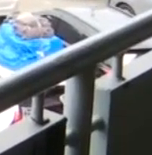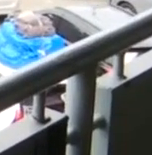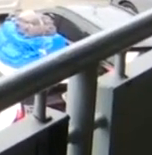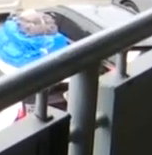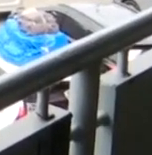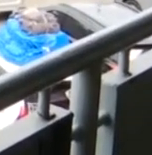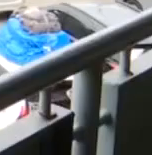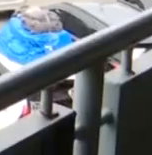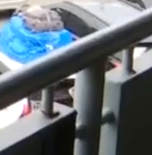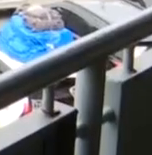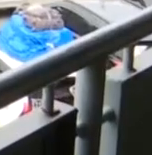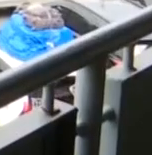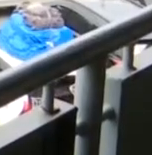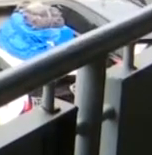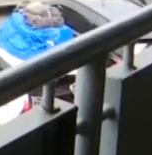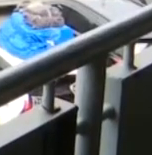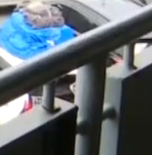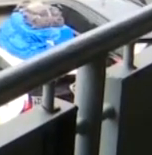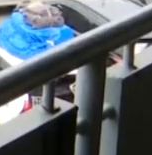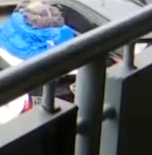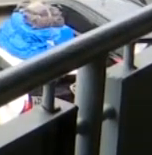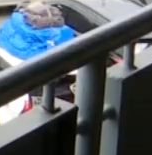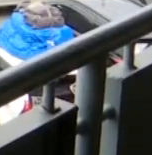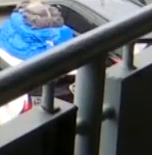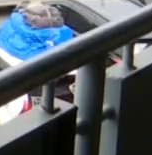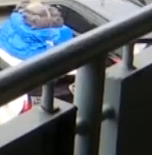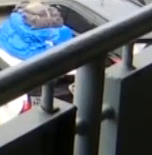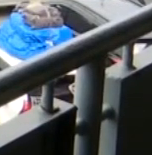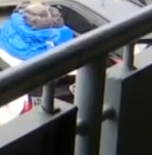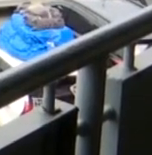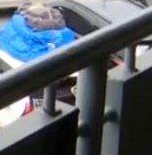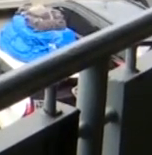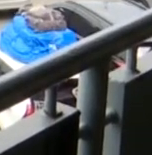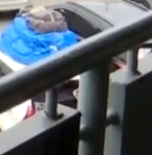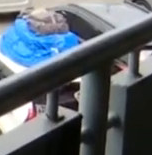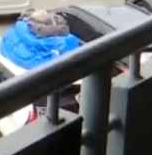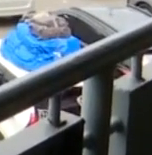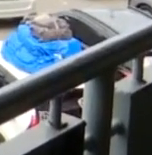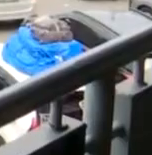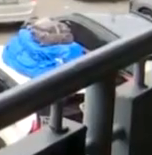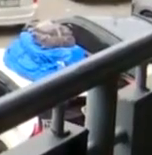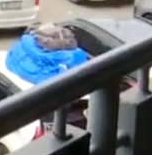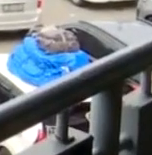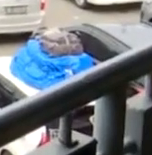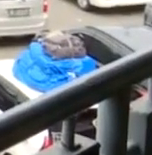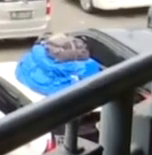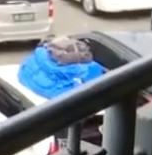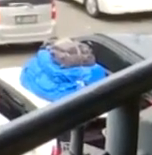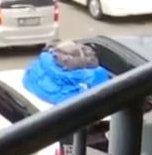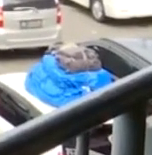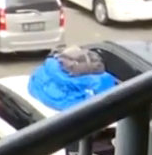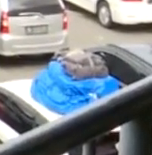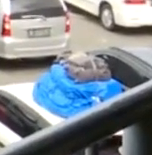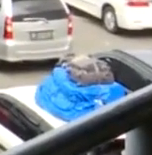adalah dermaga 2 dan juga dermaga 3 yang saat ini masih aktif untuk mengangkut dari pemudik yang akan menyeberang